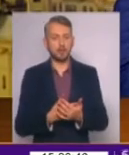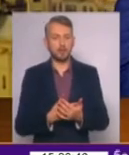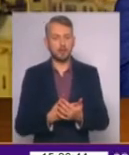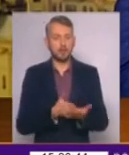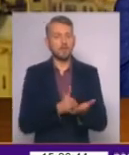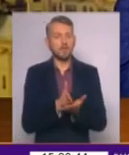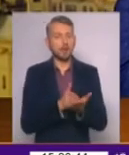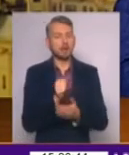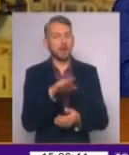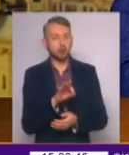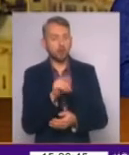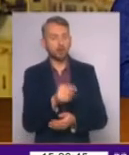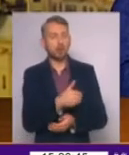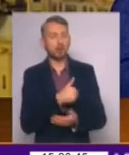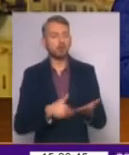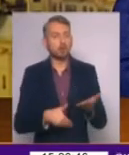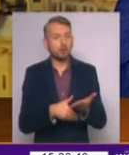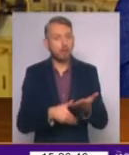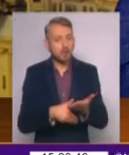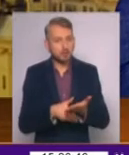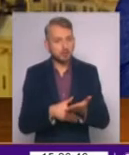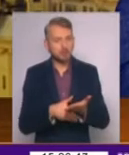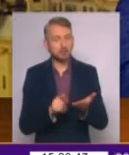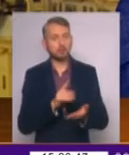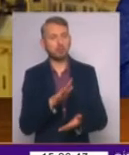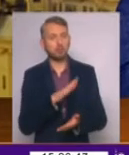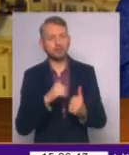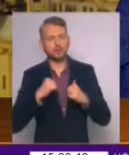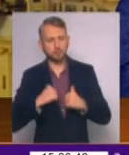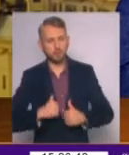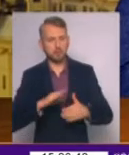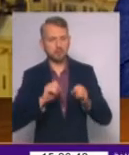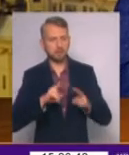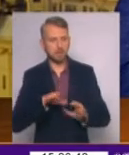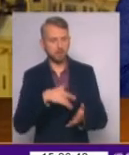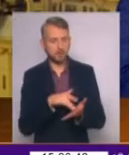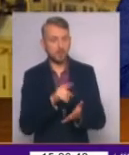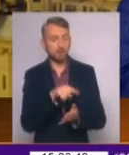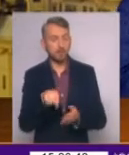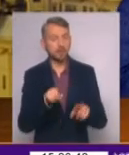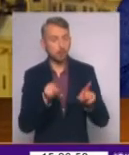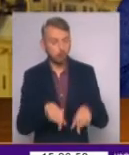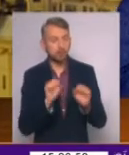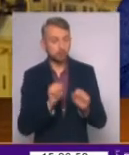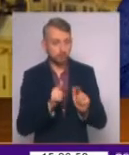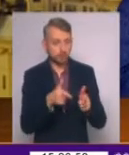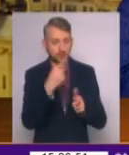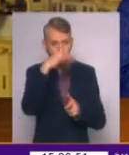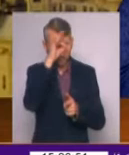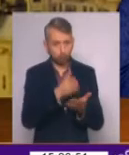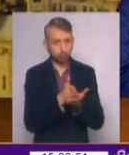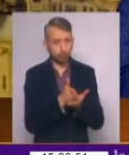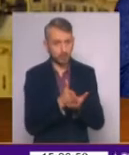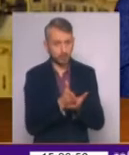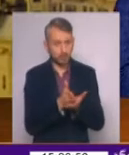ветерани АТО, да, вони хочуть допомагати, щоб був спокій, безпека в місті, так, вони так також можуть іти в поліцію служити,